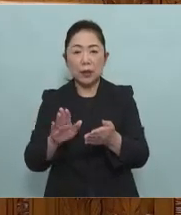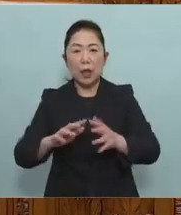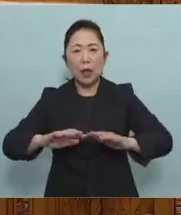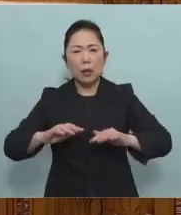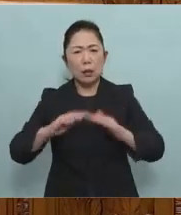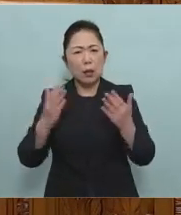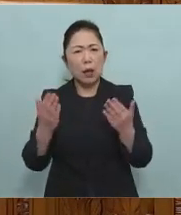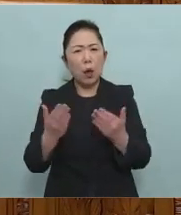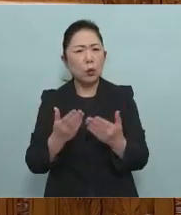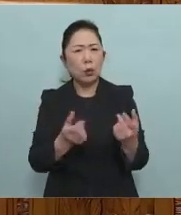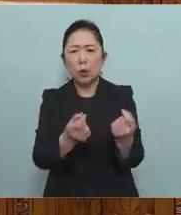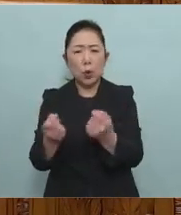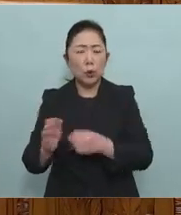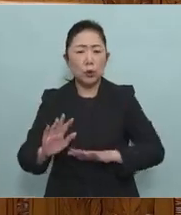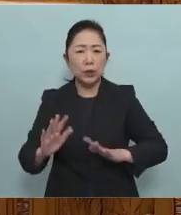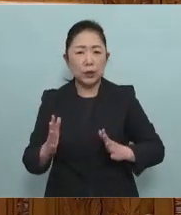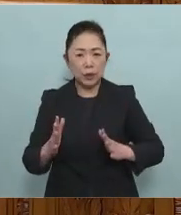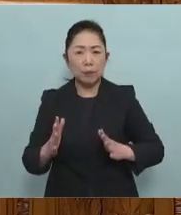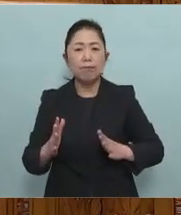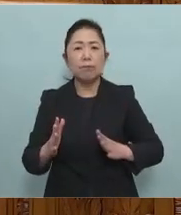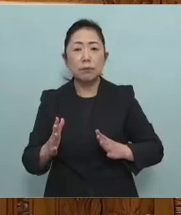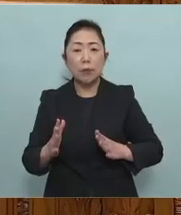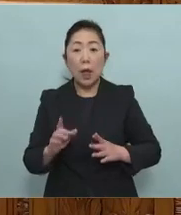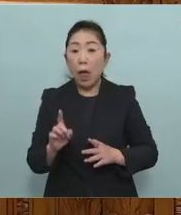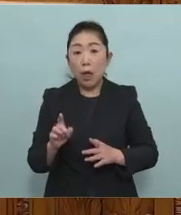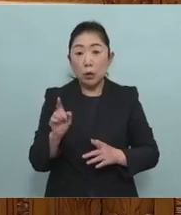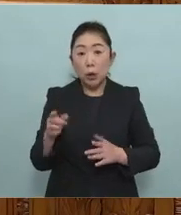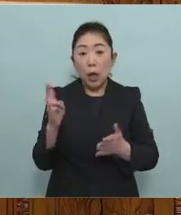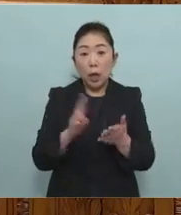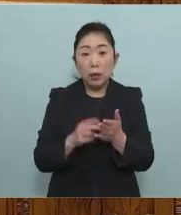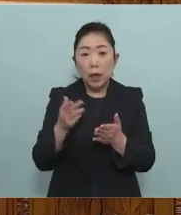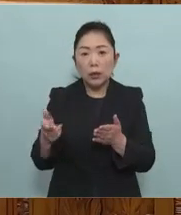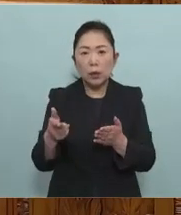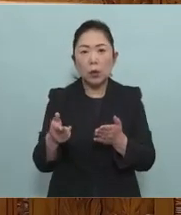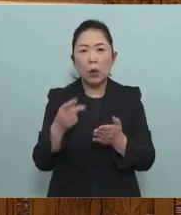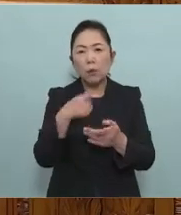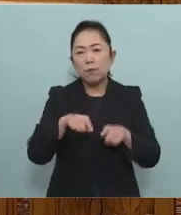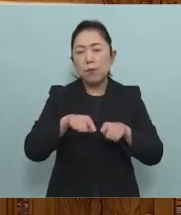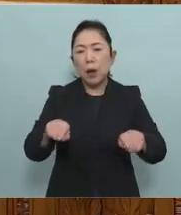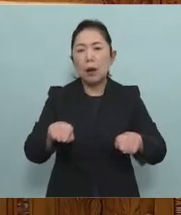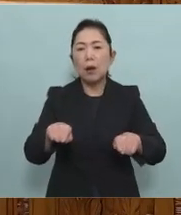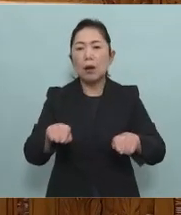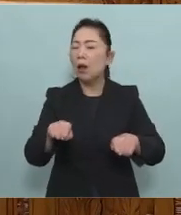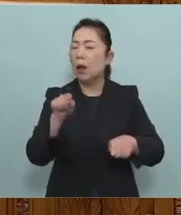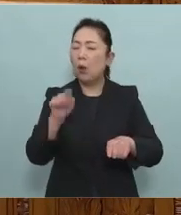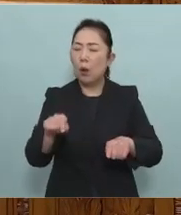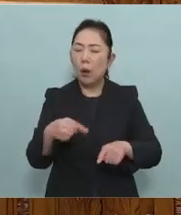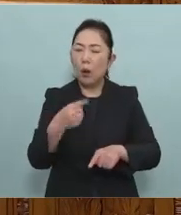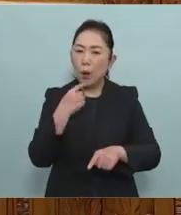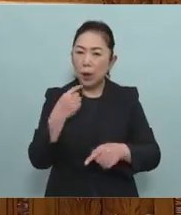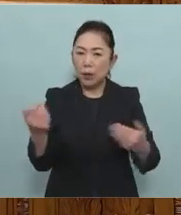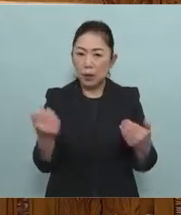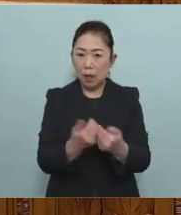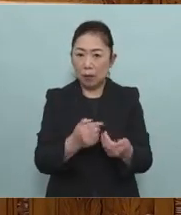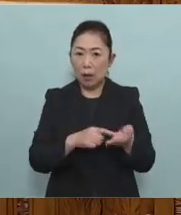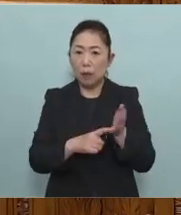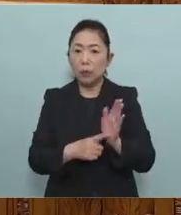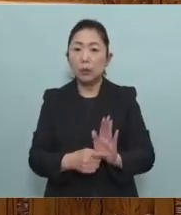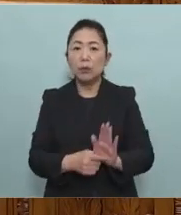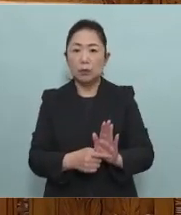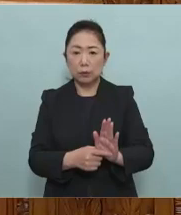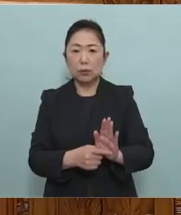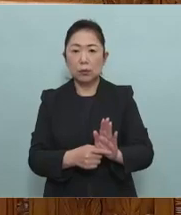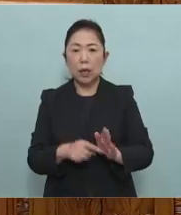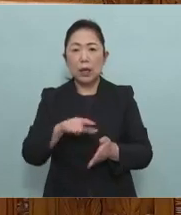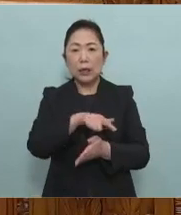ほとんど共有されないまま、寝耳に水の決定事項として強行されることに断固抗議いたします。 これまで